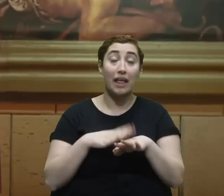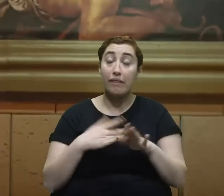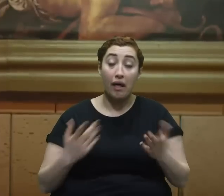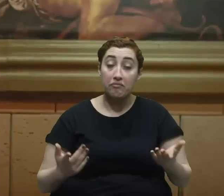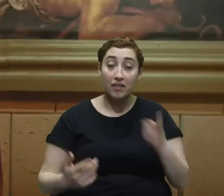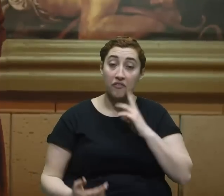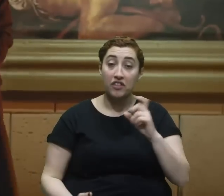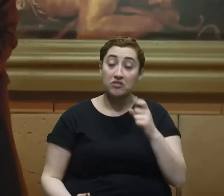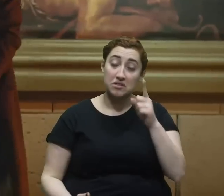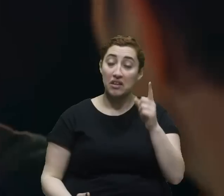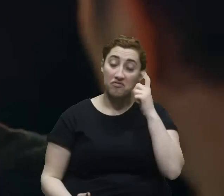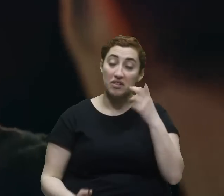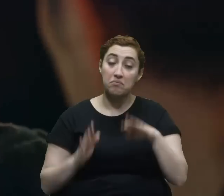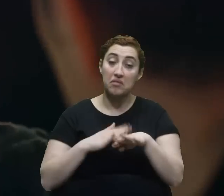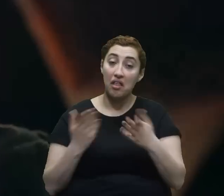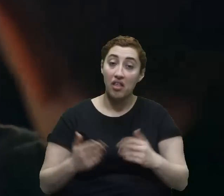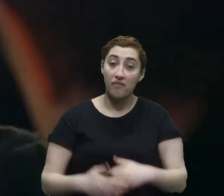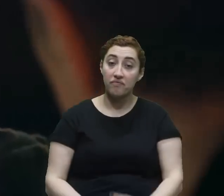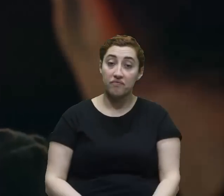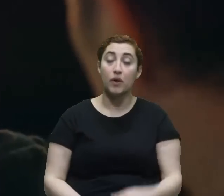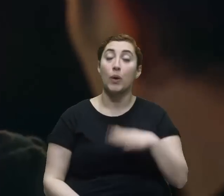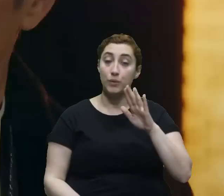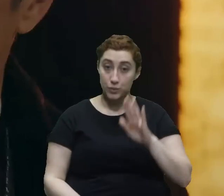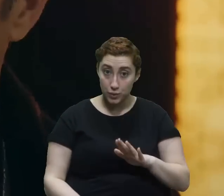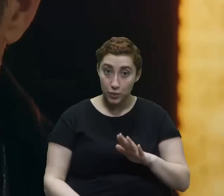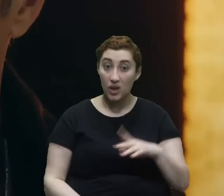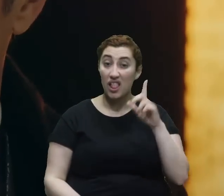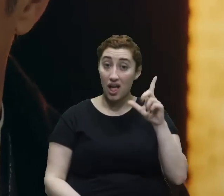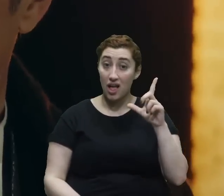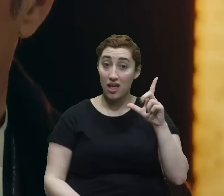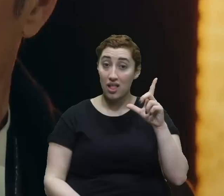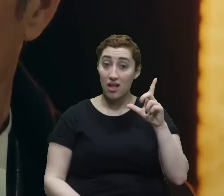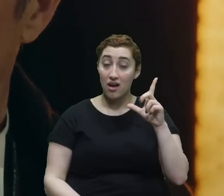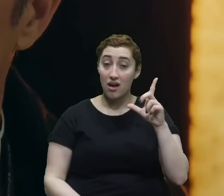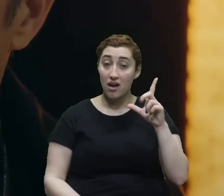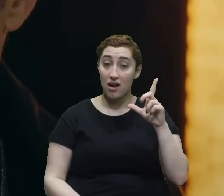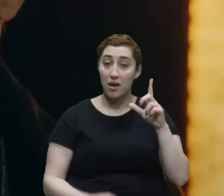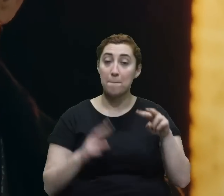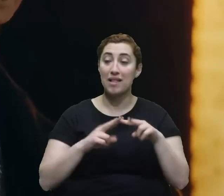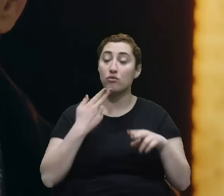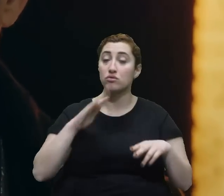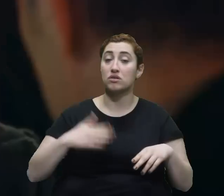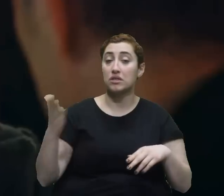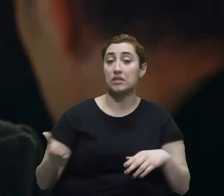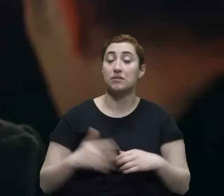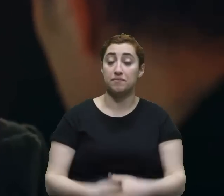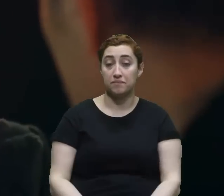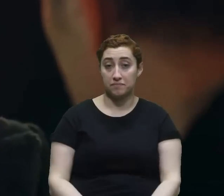Neden peki Efendi Cemil? Sence neden? He? Çünkü Leyla Miloş'un kızı.